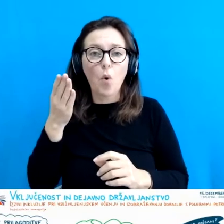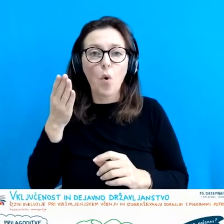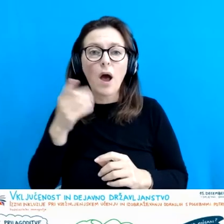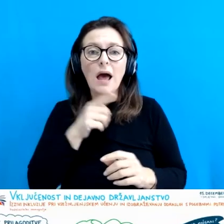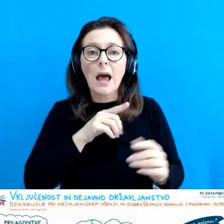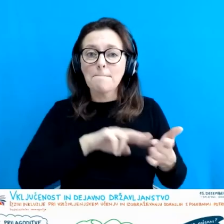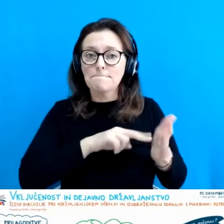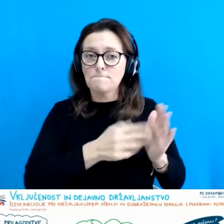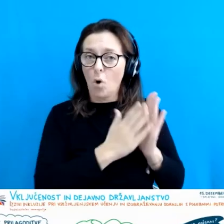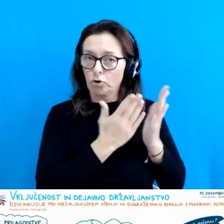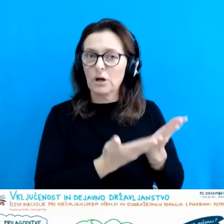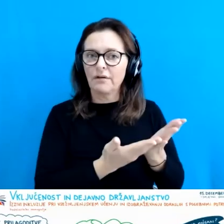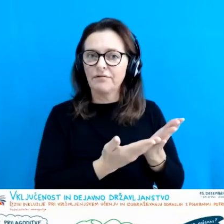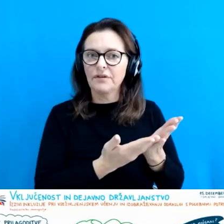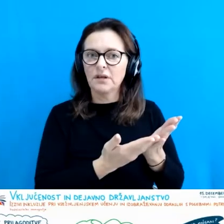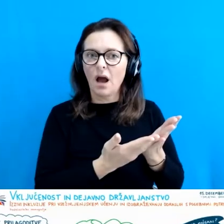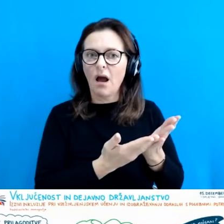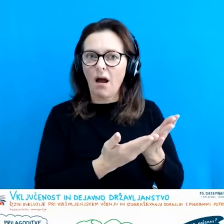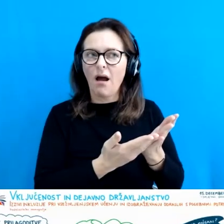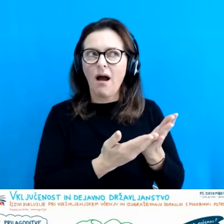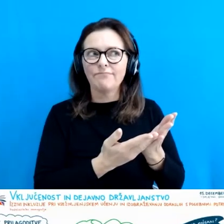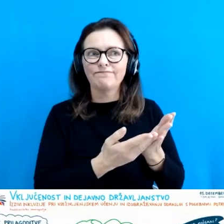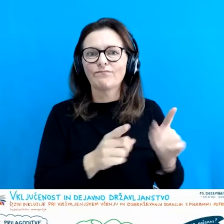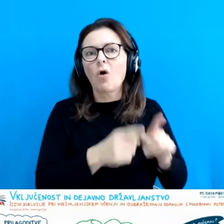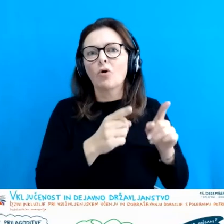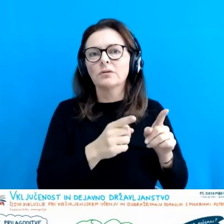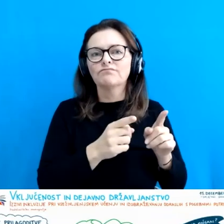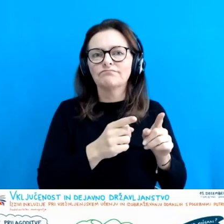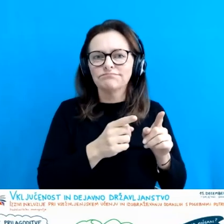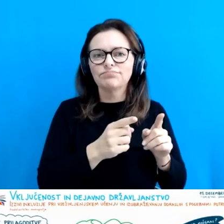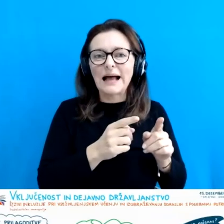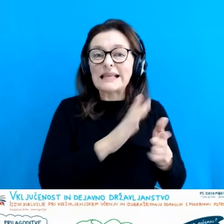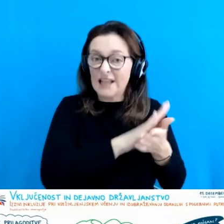tudi ponovno potrebo po dodatnih usposabljanjih in izobraževanjih.